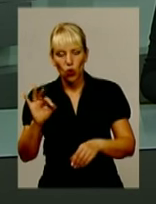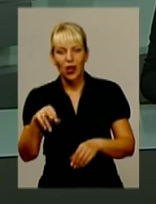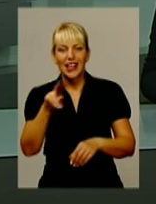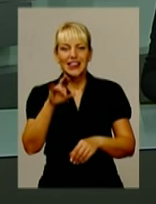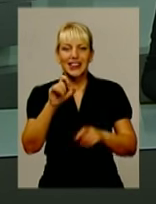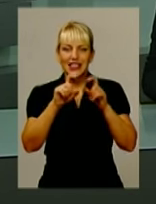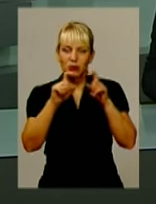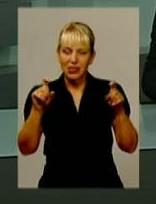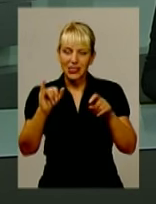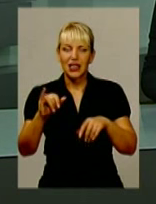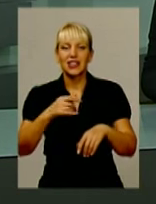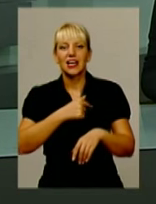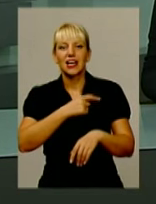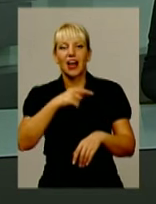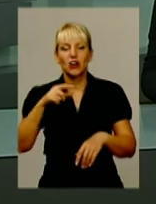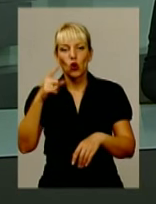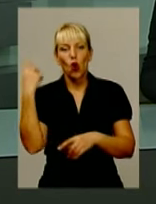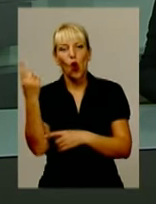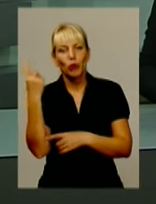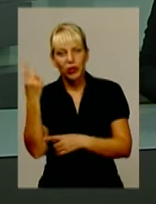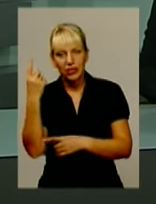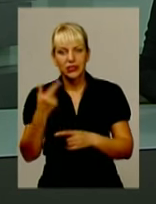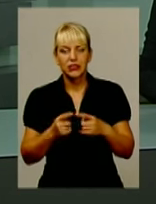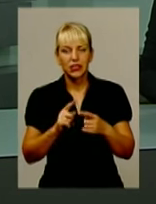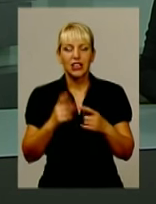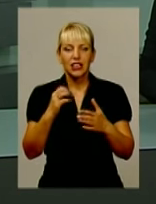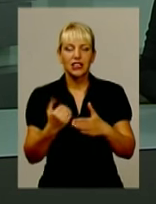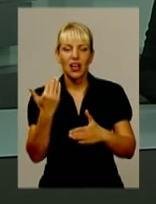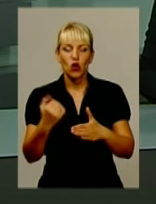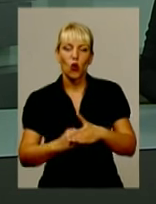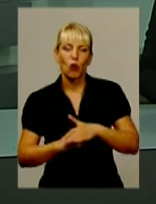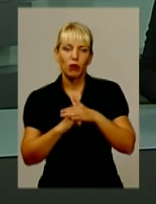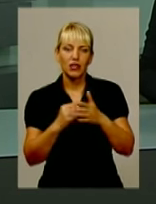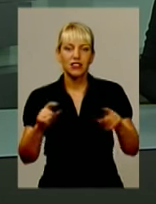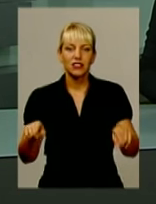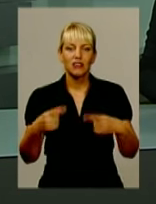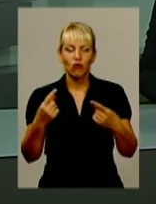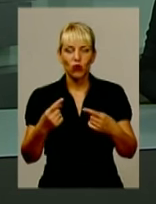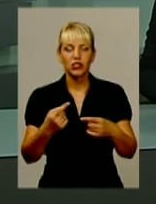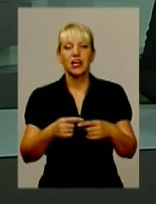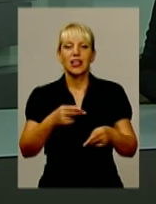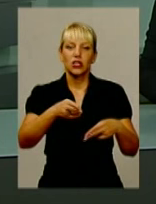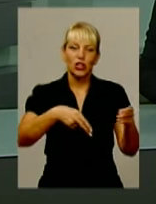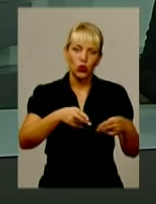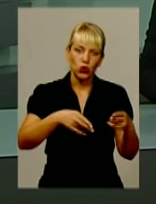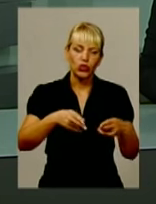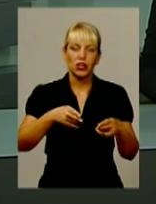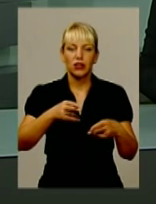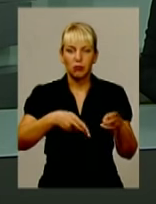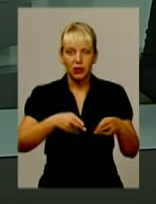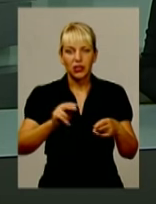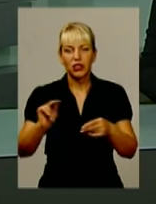-диспансеру і створення на його базі регіонального кардіоцентру із терапевтичним та хірургічним відділеннями.